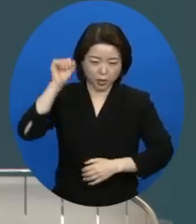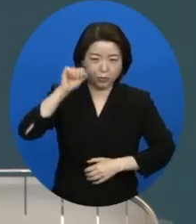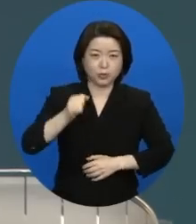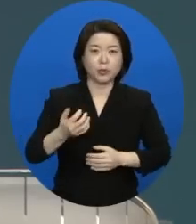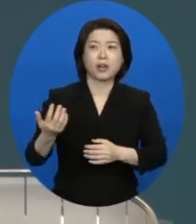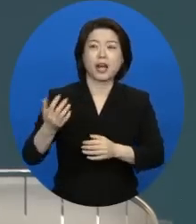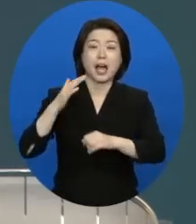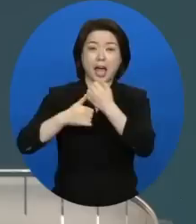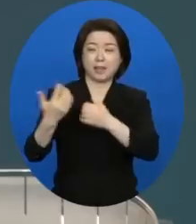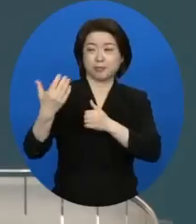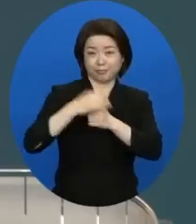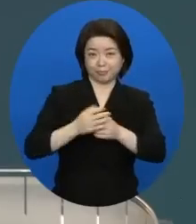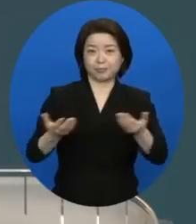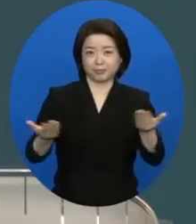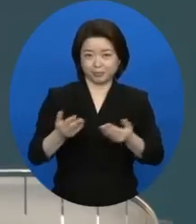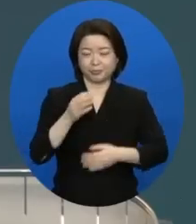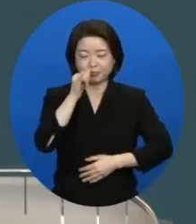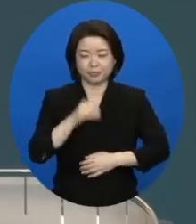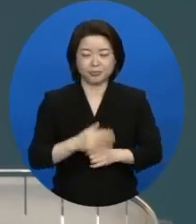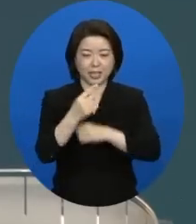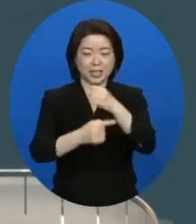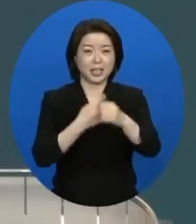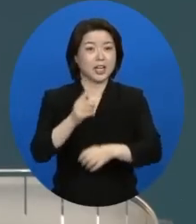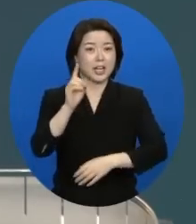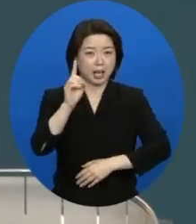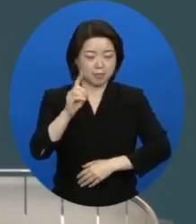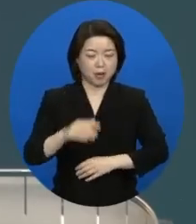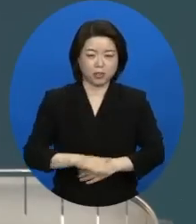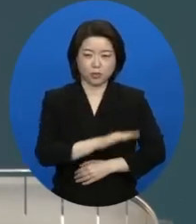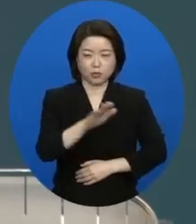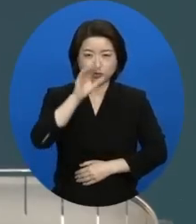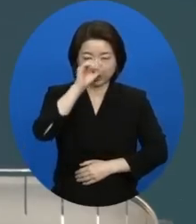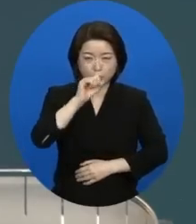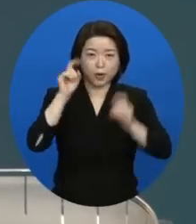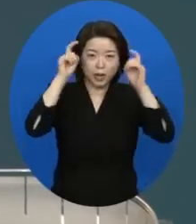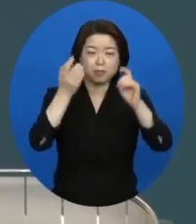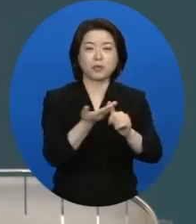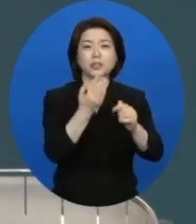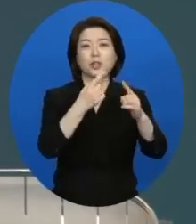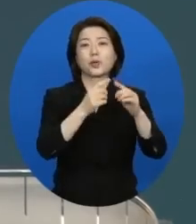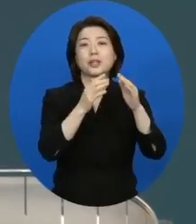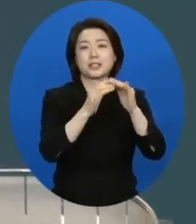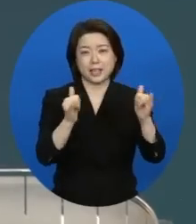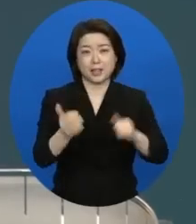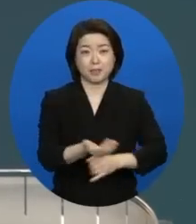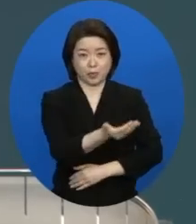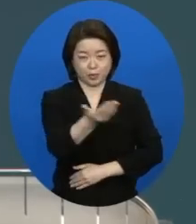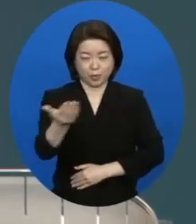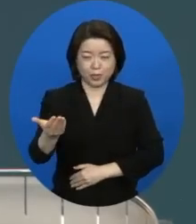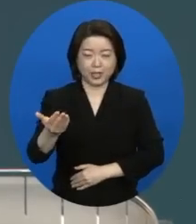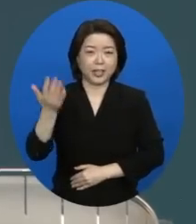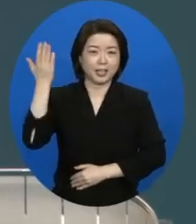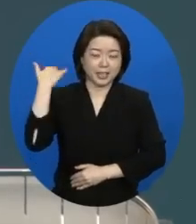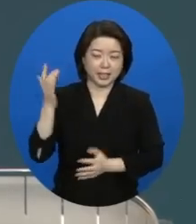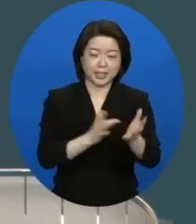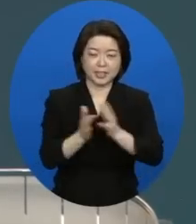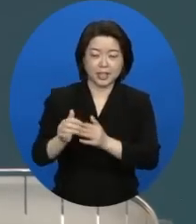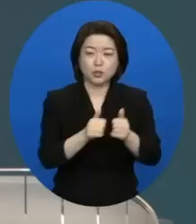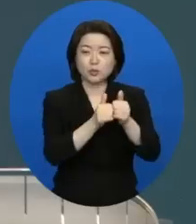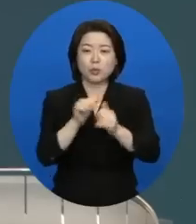거죠. 1년에 한 번 아마 선한목자교회 교우들에게 그동안 예수동행운동이